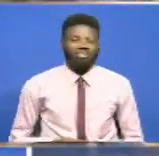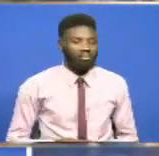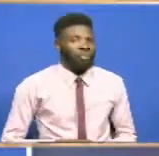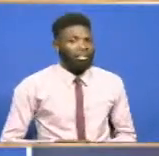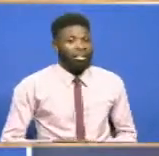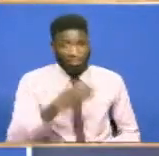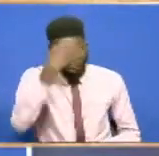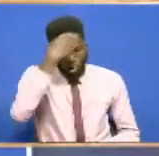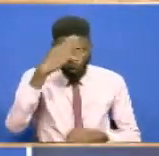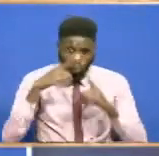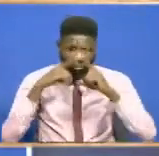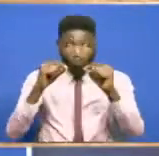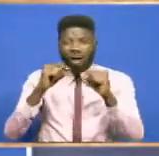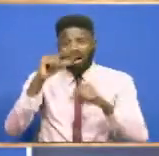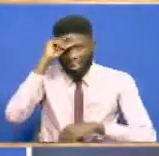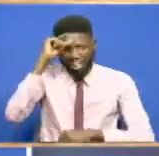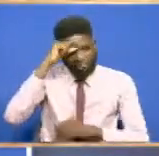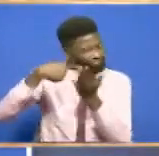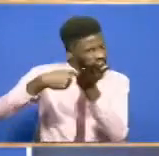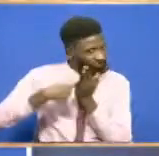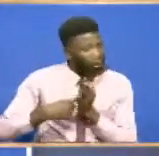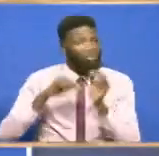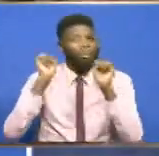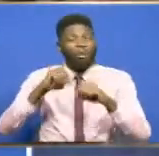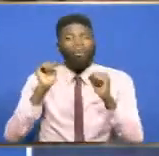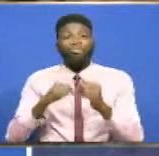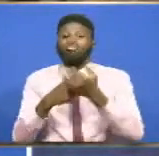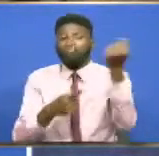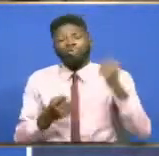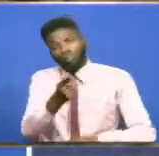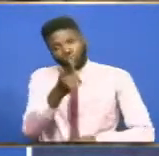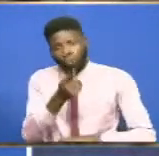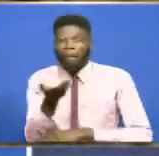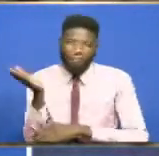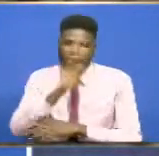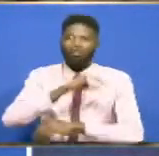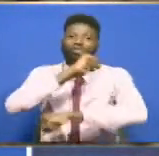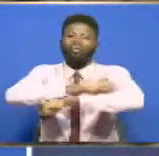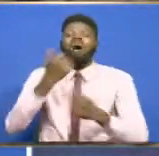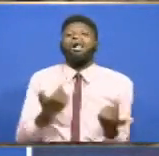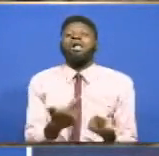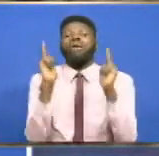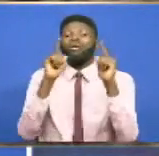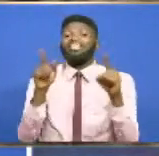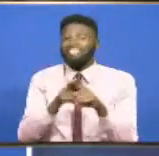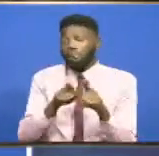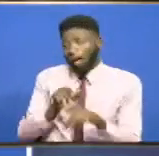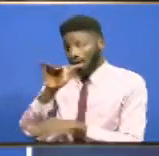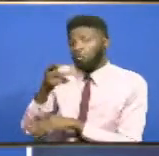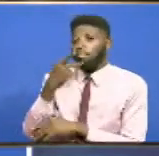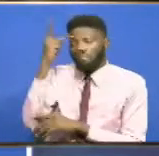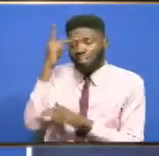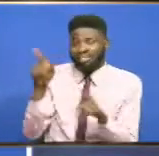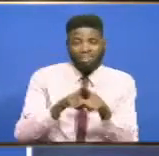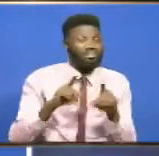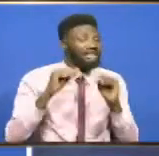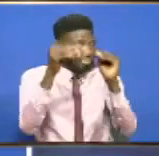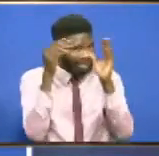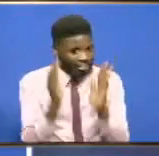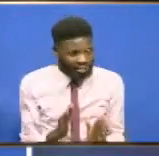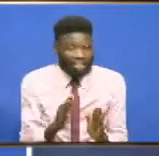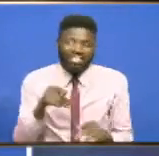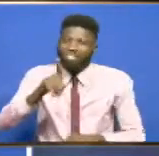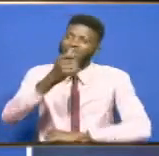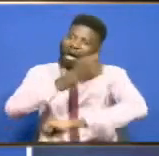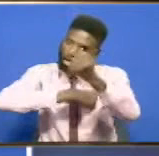kali shuleni kukabiliana na utovu wa nidhamu, na akatoa wito kwa wazazi na walimu kuchukua hatua kabambe kukabiliana na